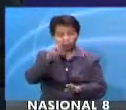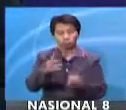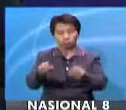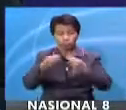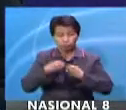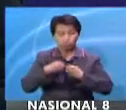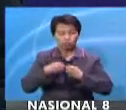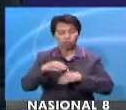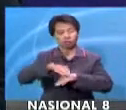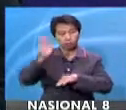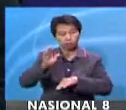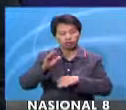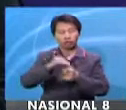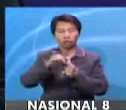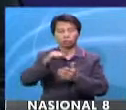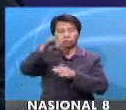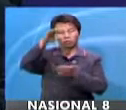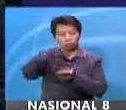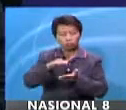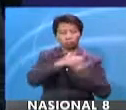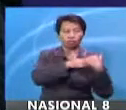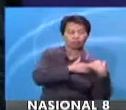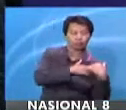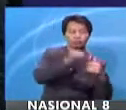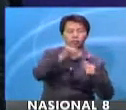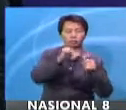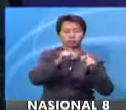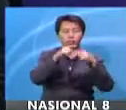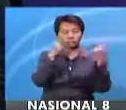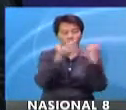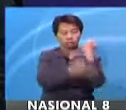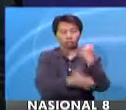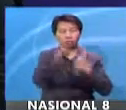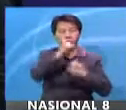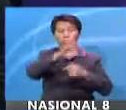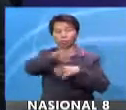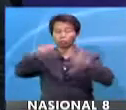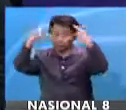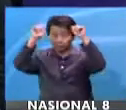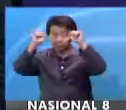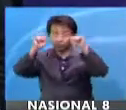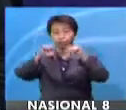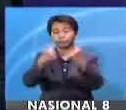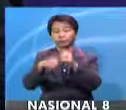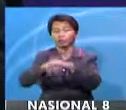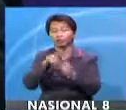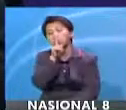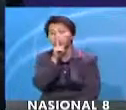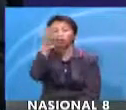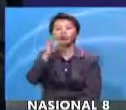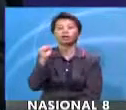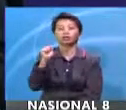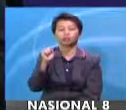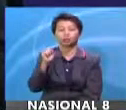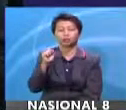lebih orang kata mengurangkan beban setiap-tiap pasukan yang bertanding dalam negara, tapi kenapa semua presiden yang lain duduk diam je? Adakah anda